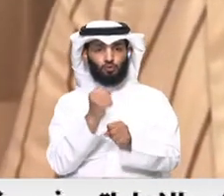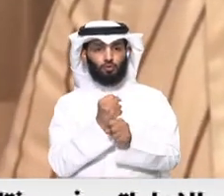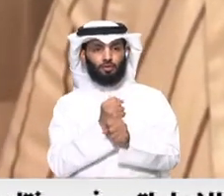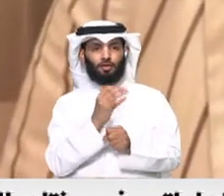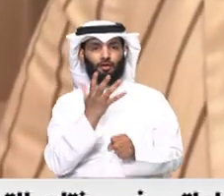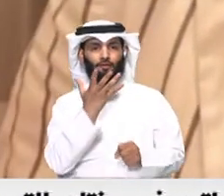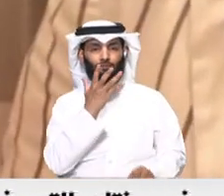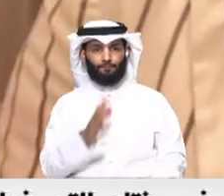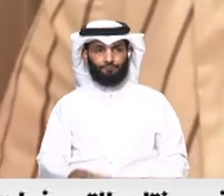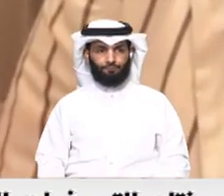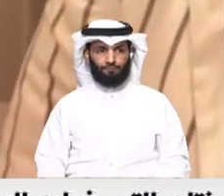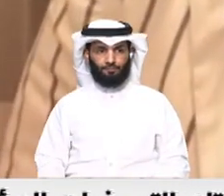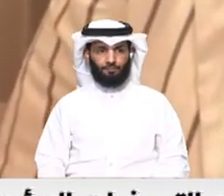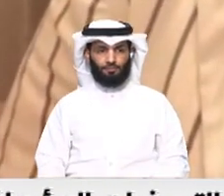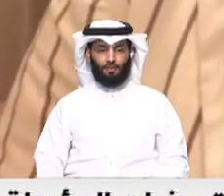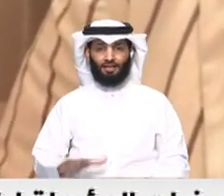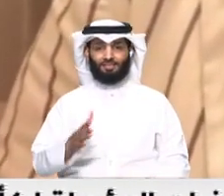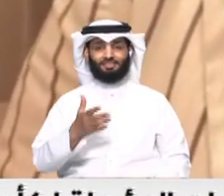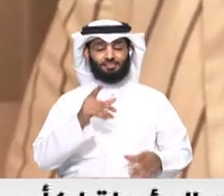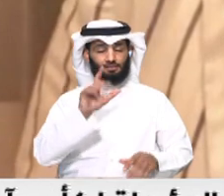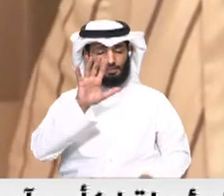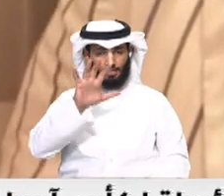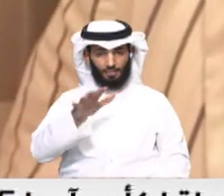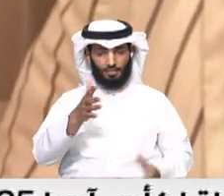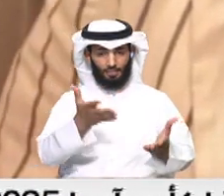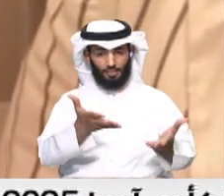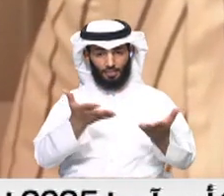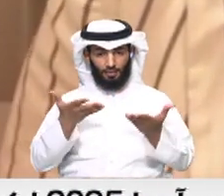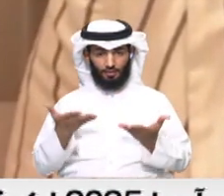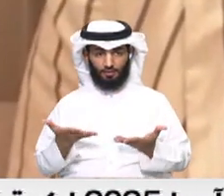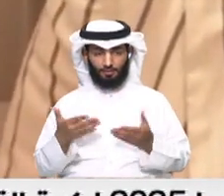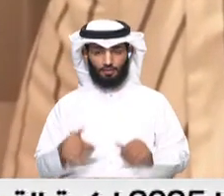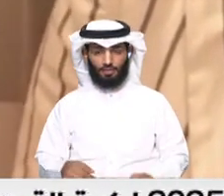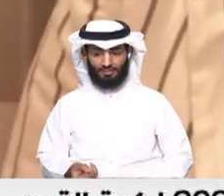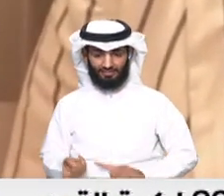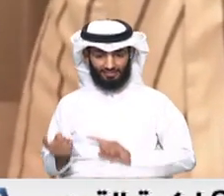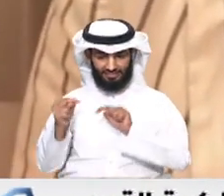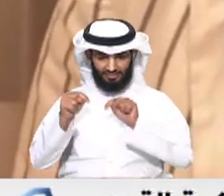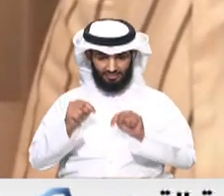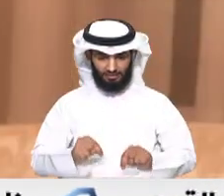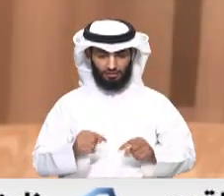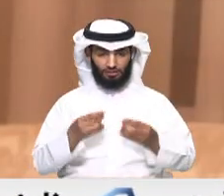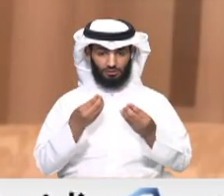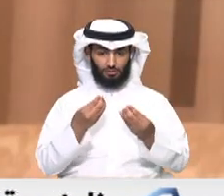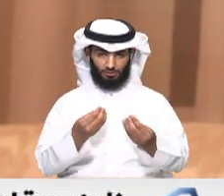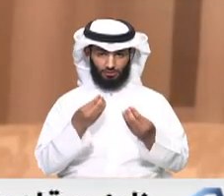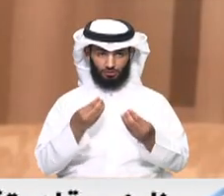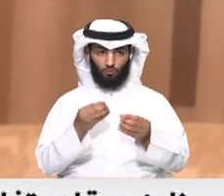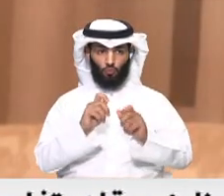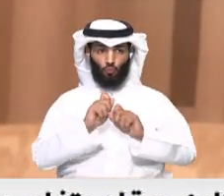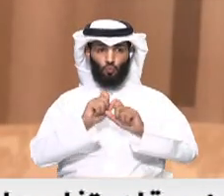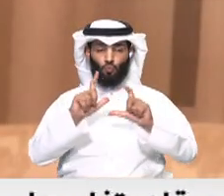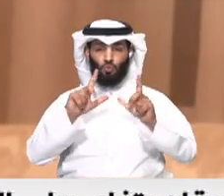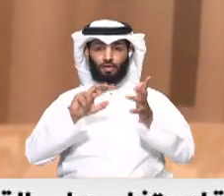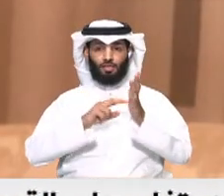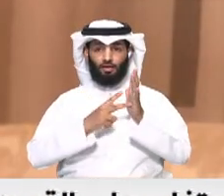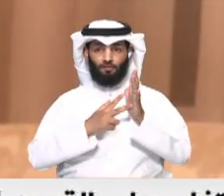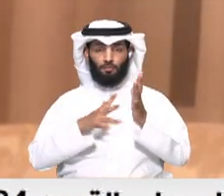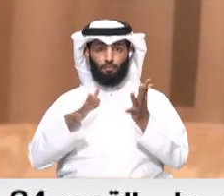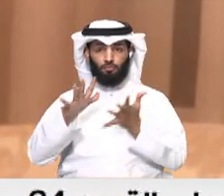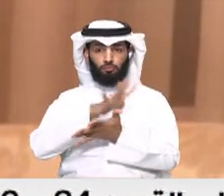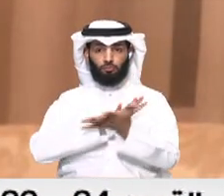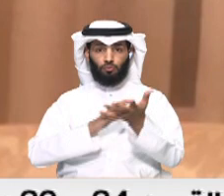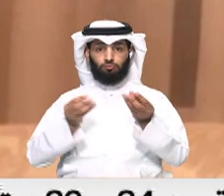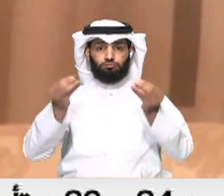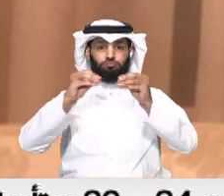أهلا بك رضا وبجميع المشاهدين. حتى الساعة لا شيء ينذر إلا بالتصعيد للأسف